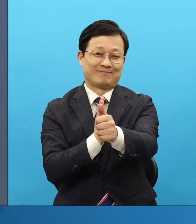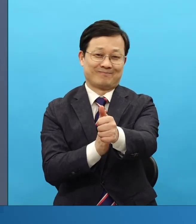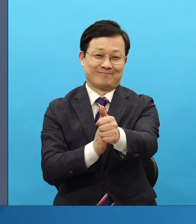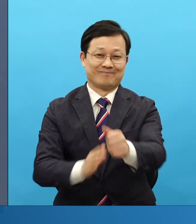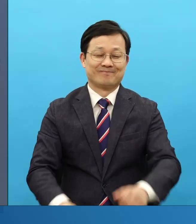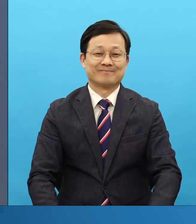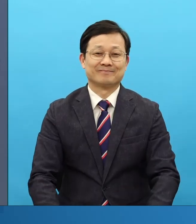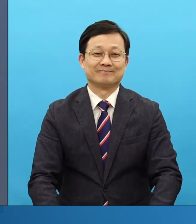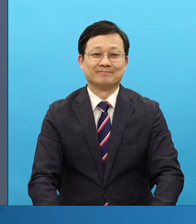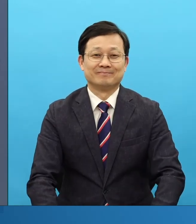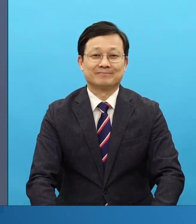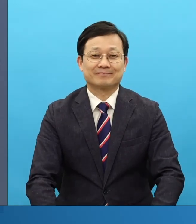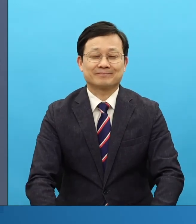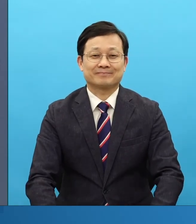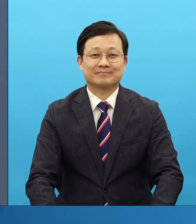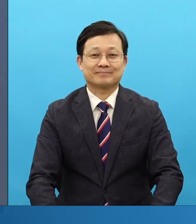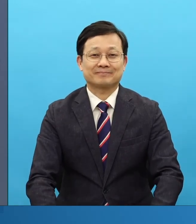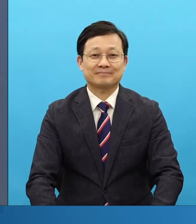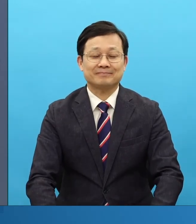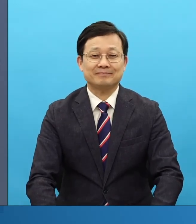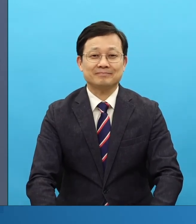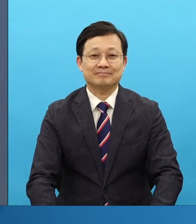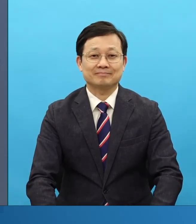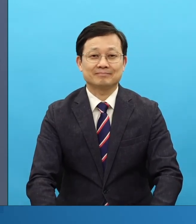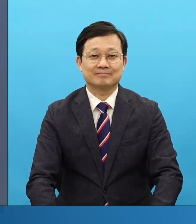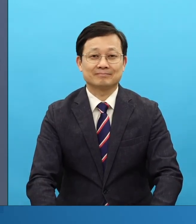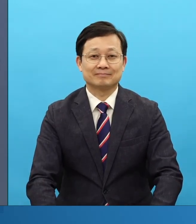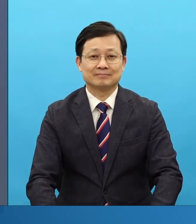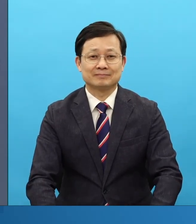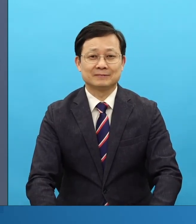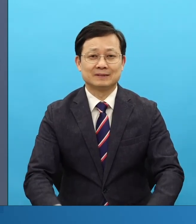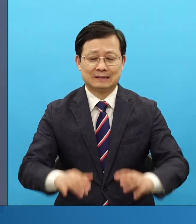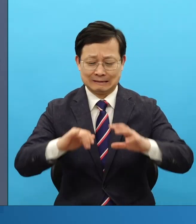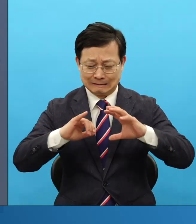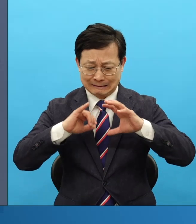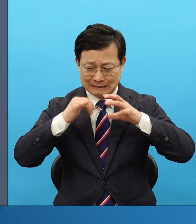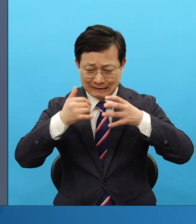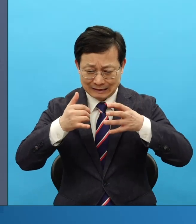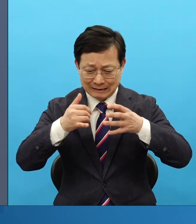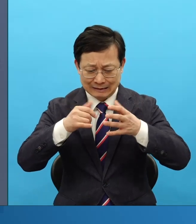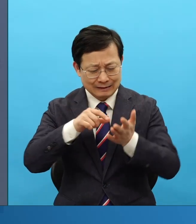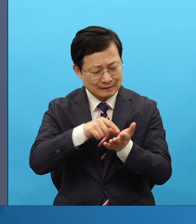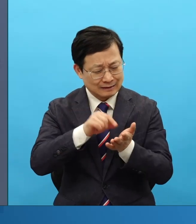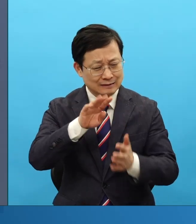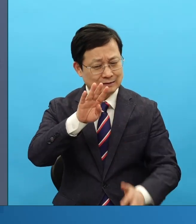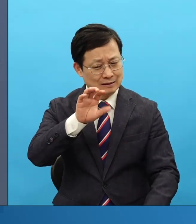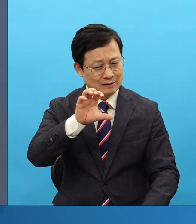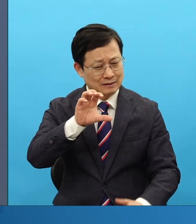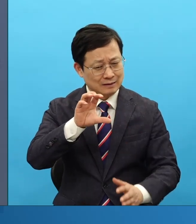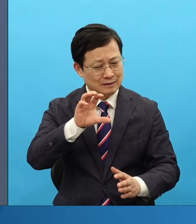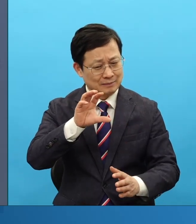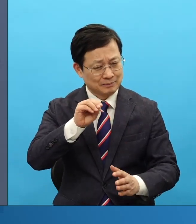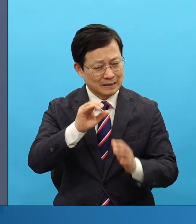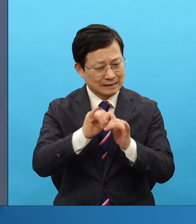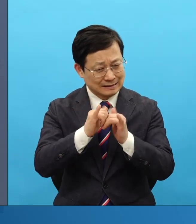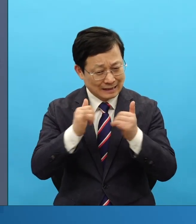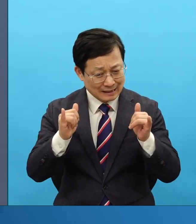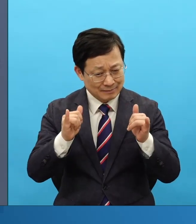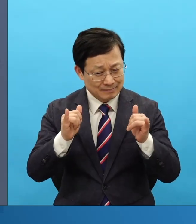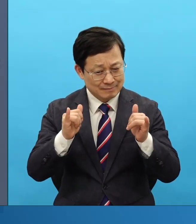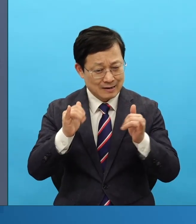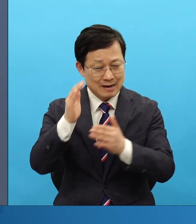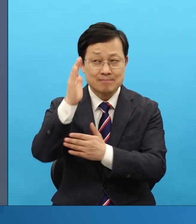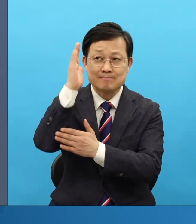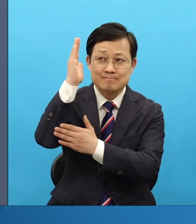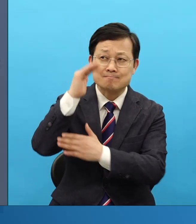on to the partisan, God's journey, and His guideposts. 지금 전 세계 한 45만 명이 말씀을 기다리고 있습니다. Right now,